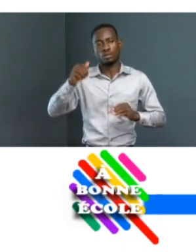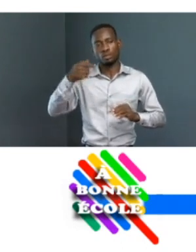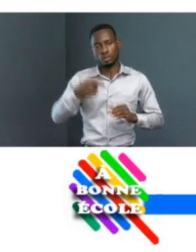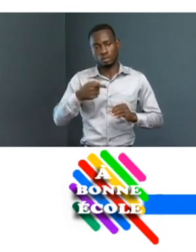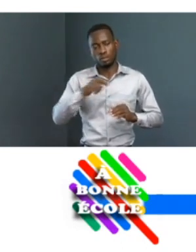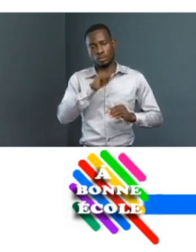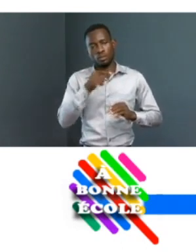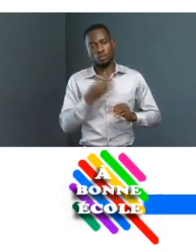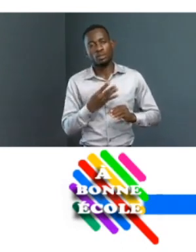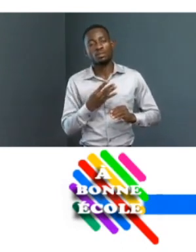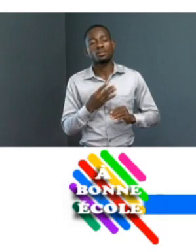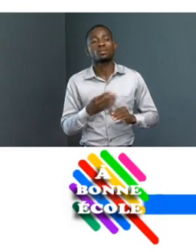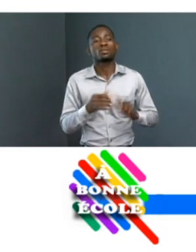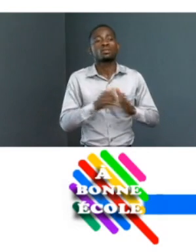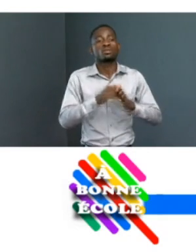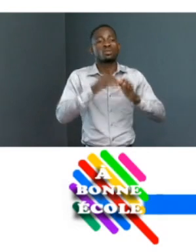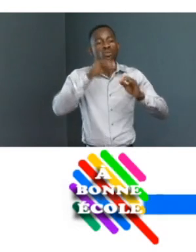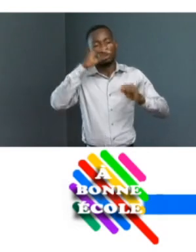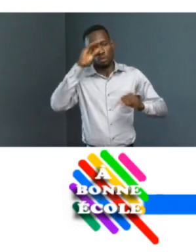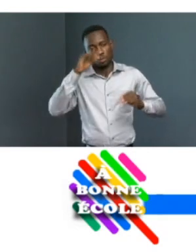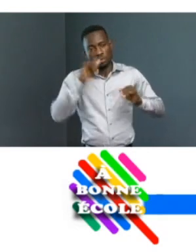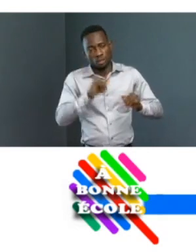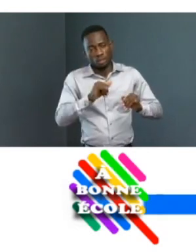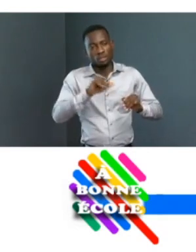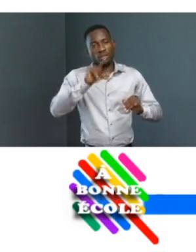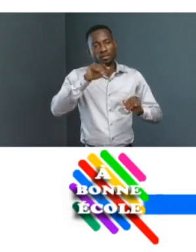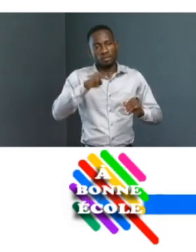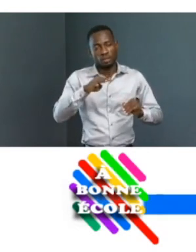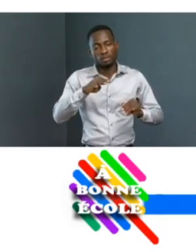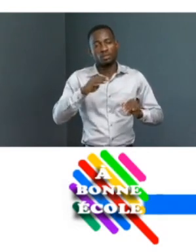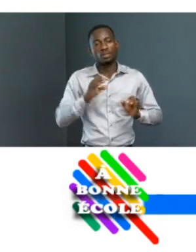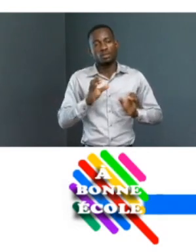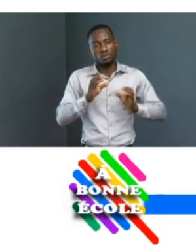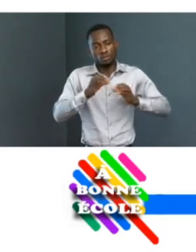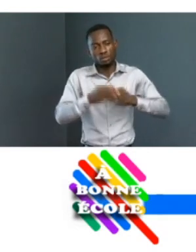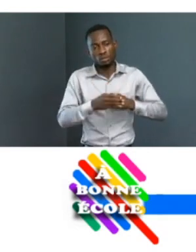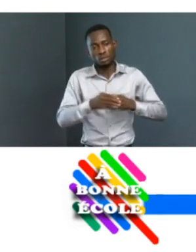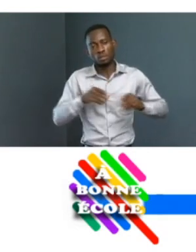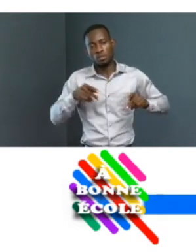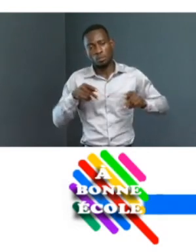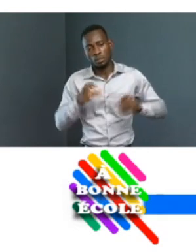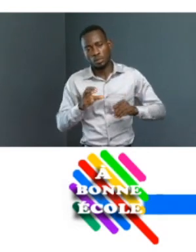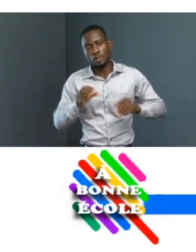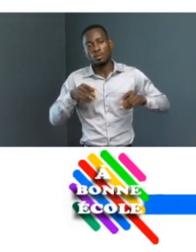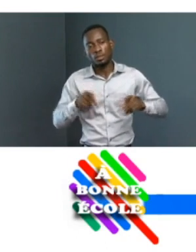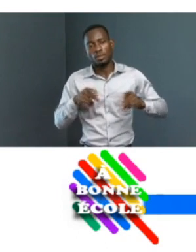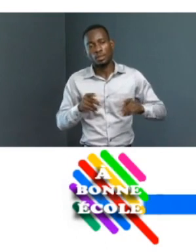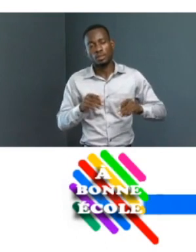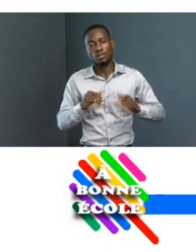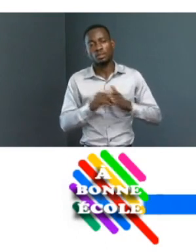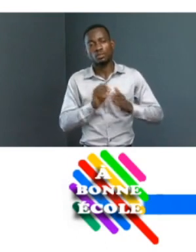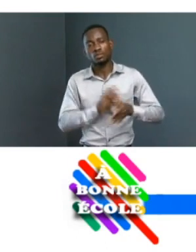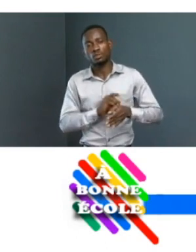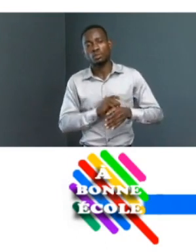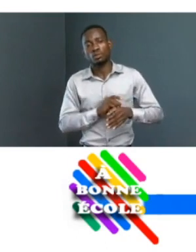Consigne numéro 4. Cet homme reste en 24 heures dans une chambre calorimétrique. Pendant cette durée,